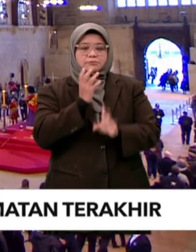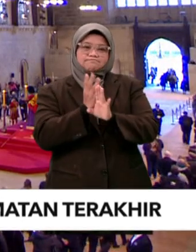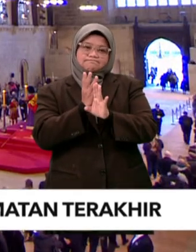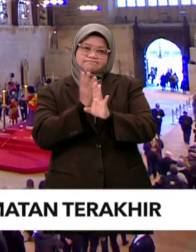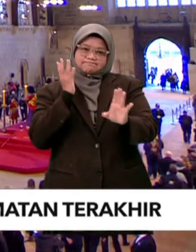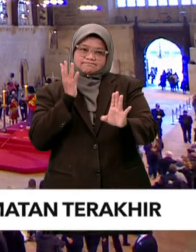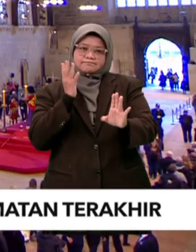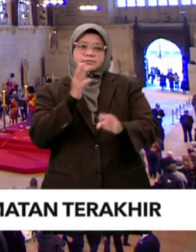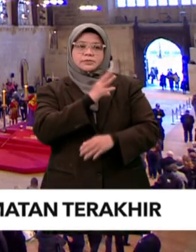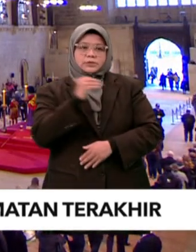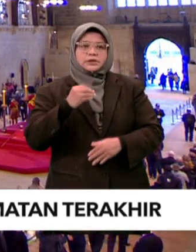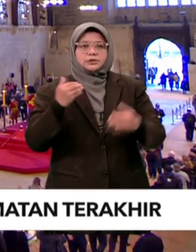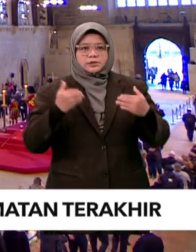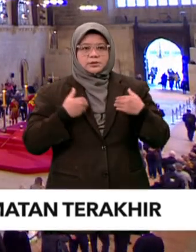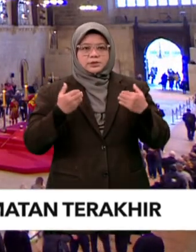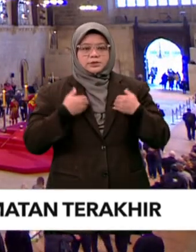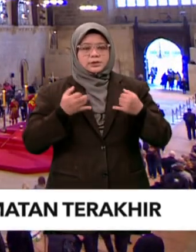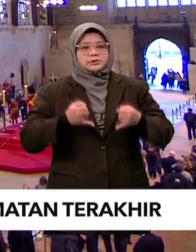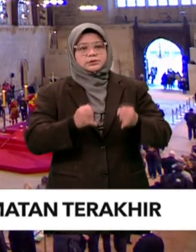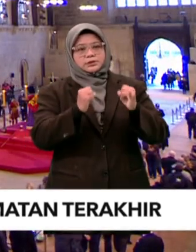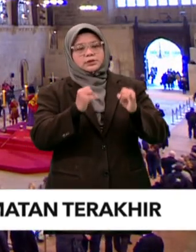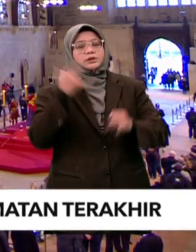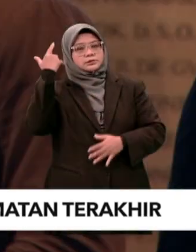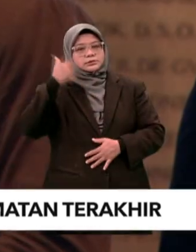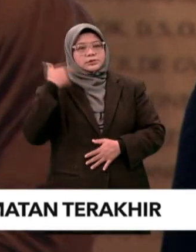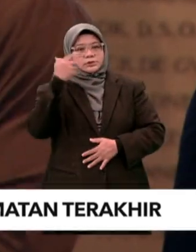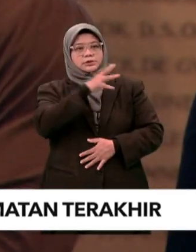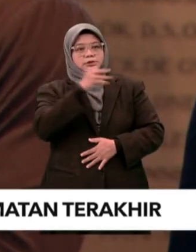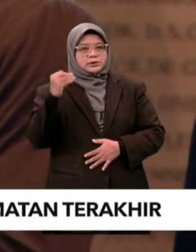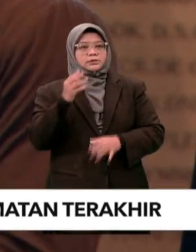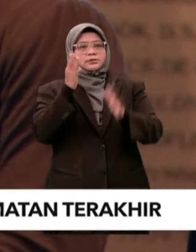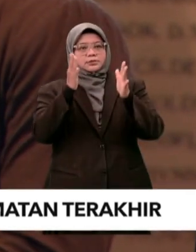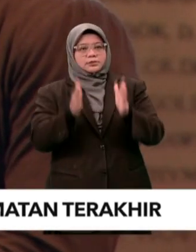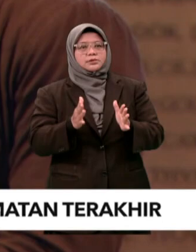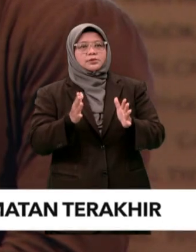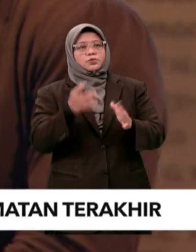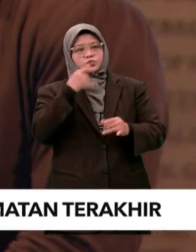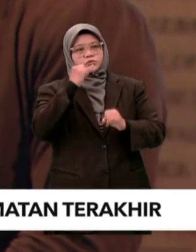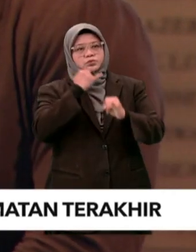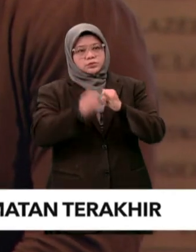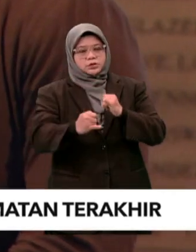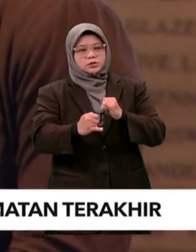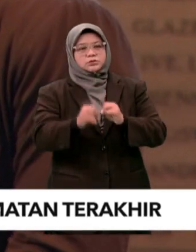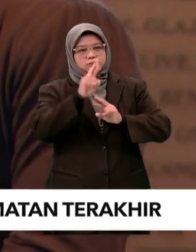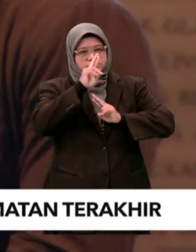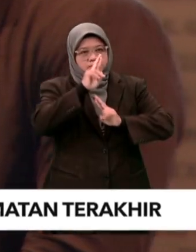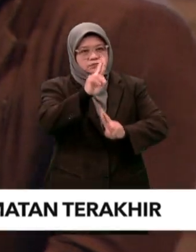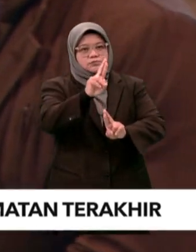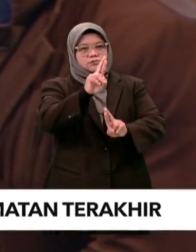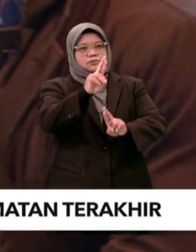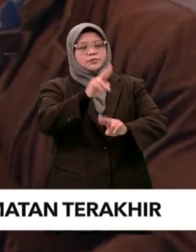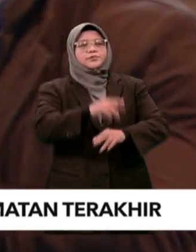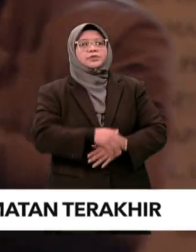besar yang terbentuk di jalan-jalan di London dimana orang ramai mengambil peluang akhir memberikan penghormatan